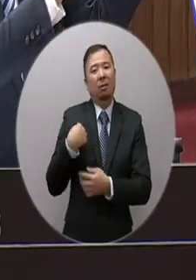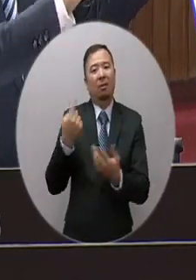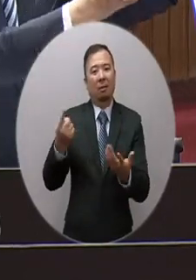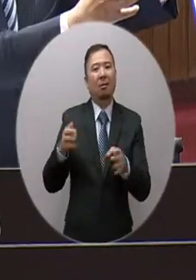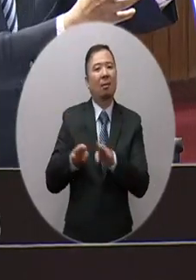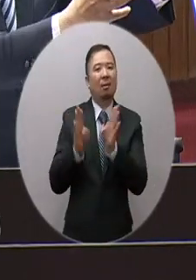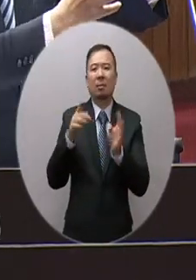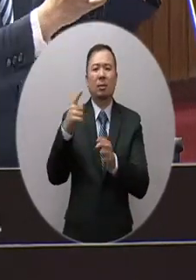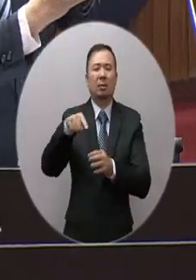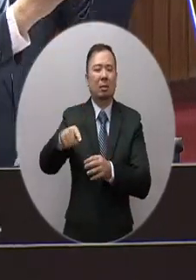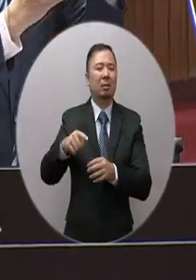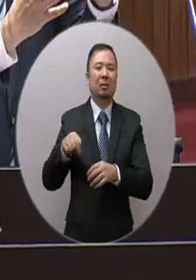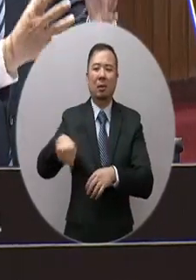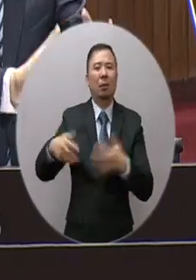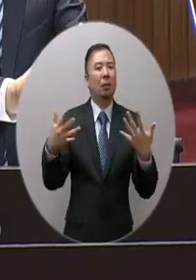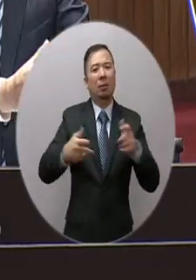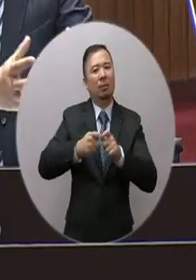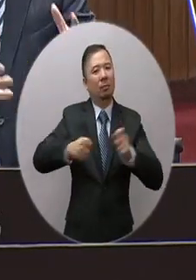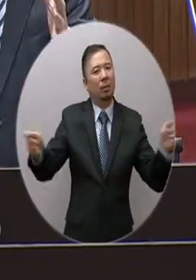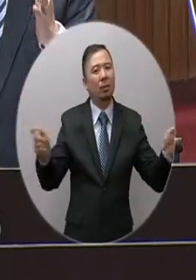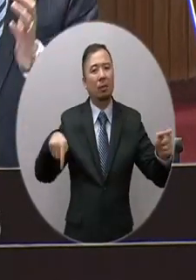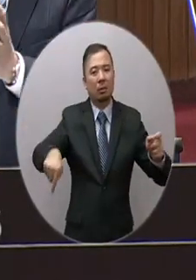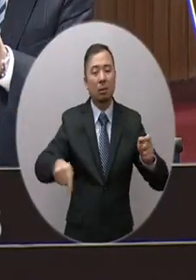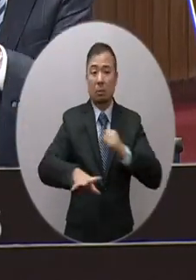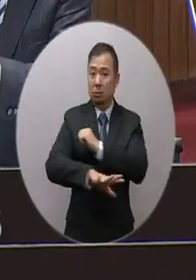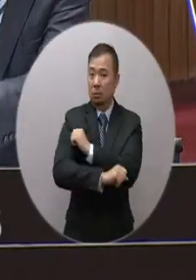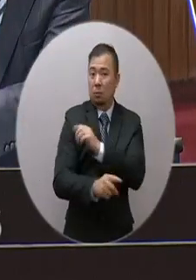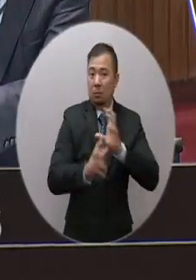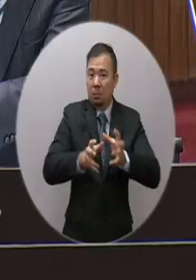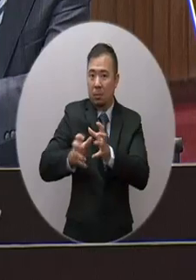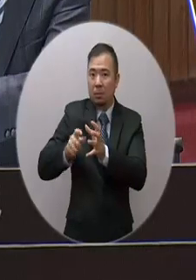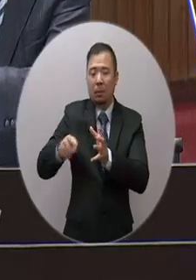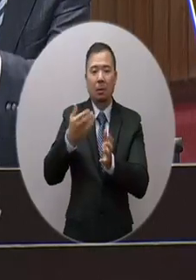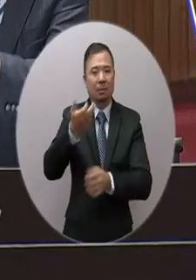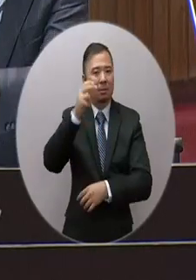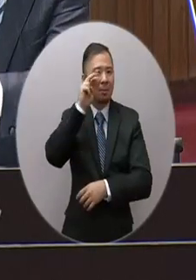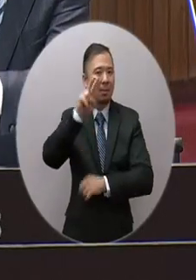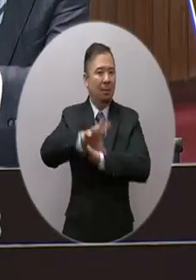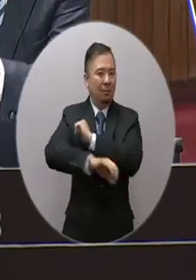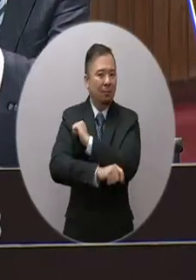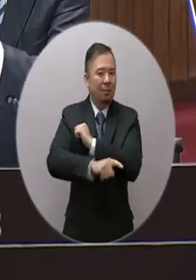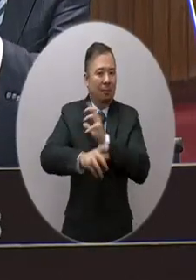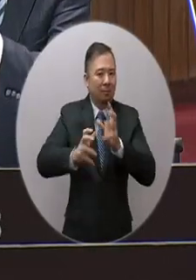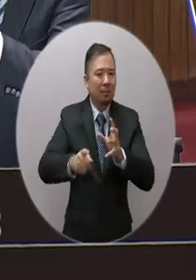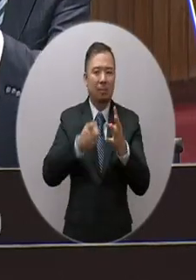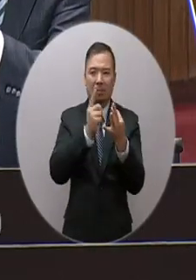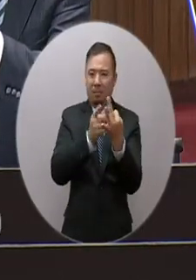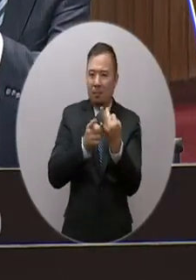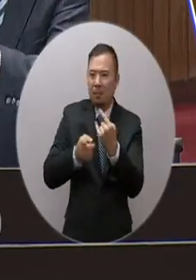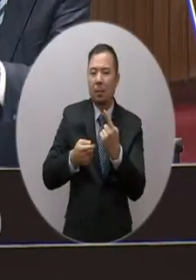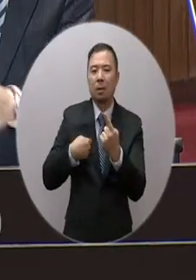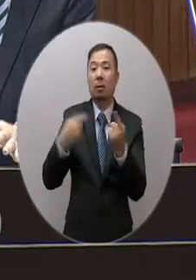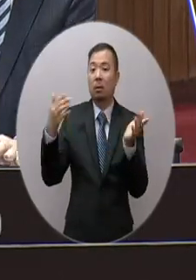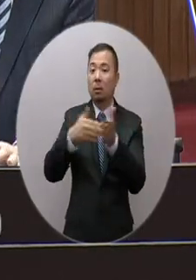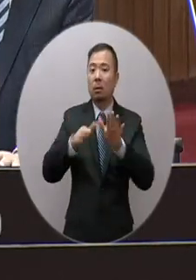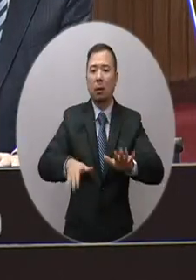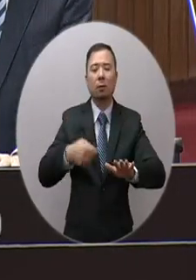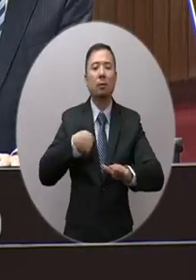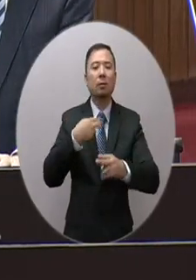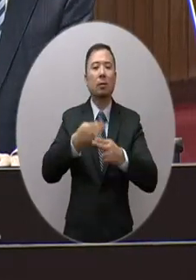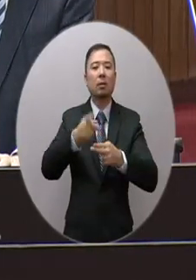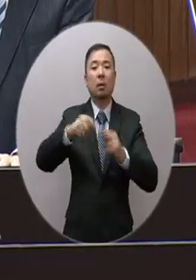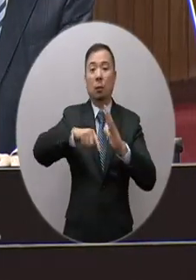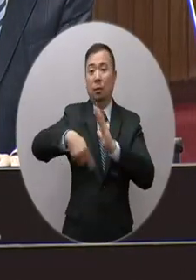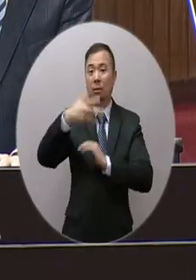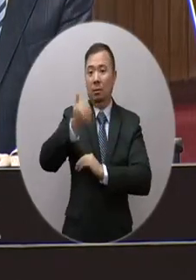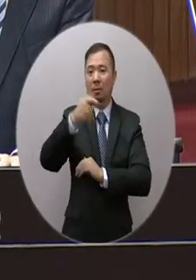我们区域均衡发展一直延伸到前瞻基础建设，也到今天我相信院长，因为院长长期以来